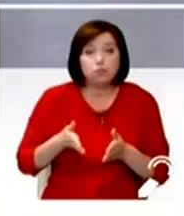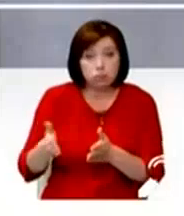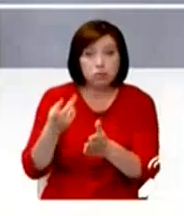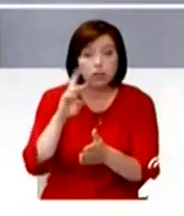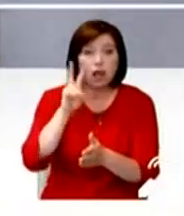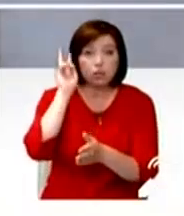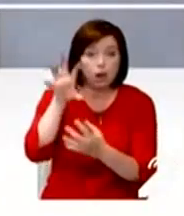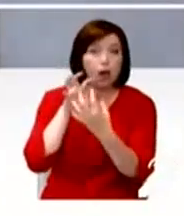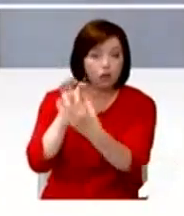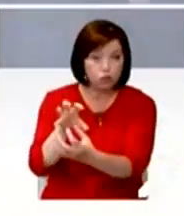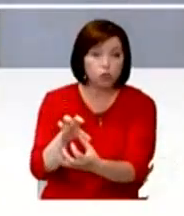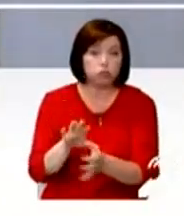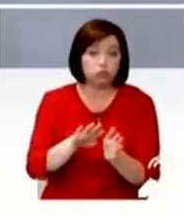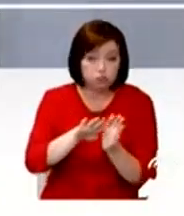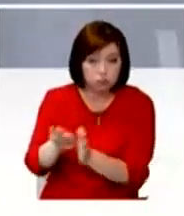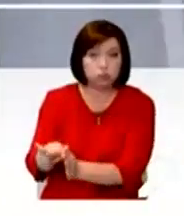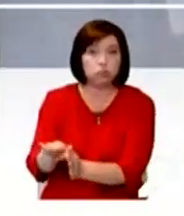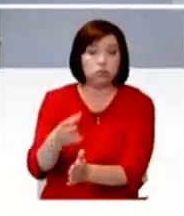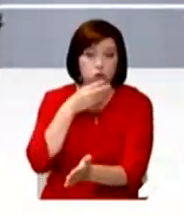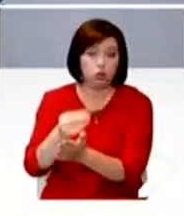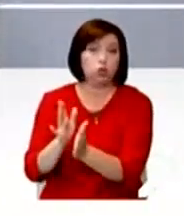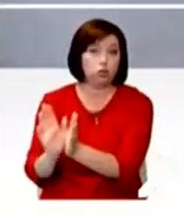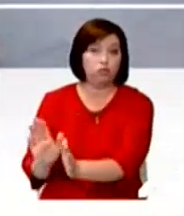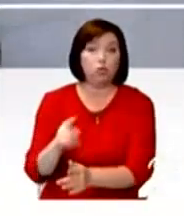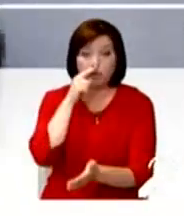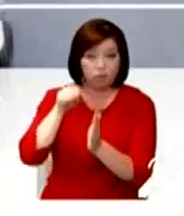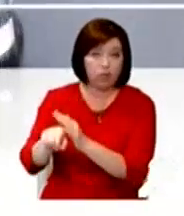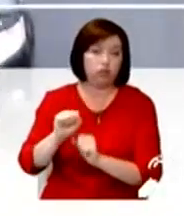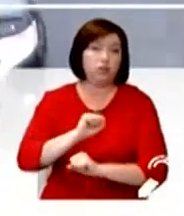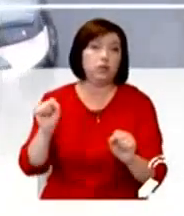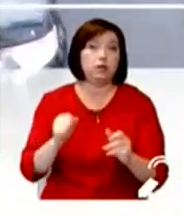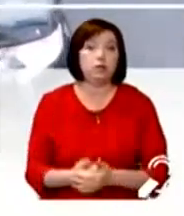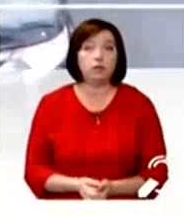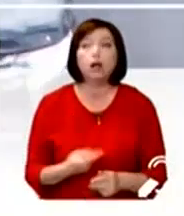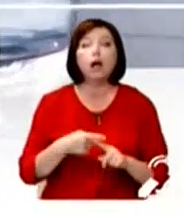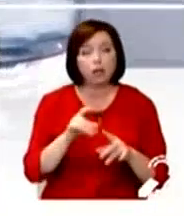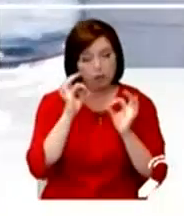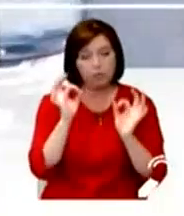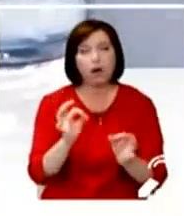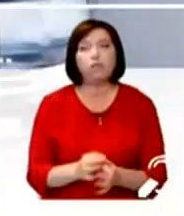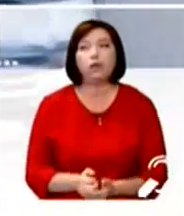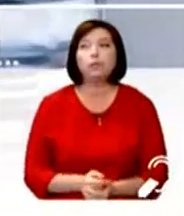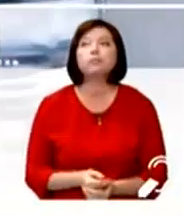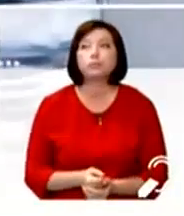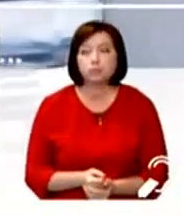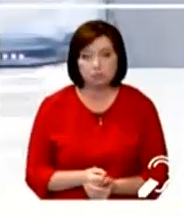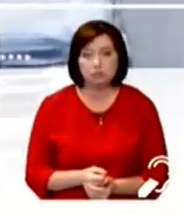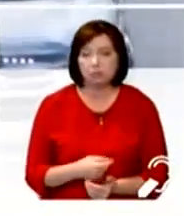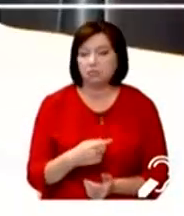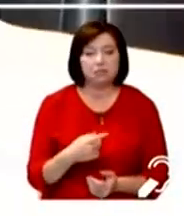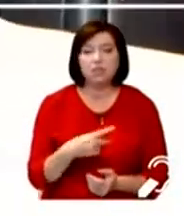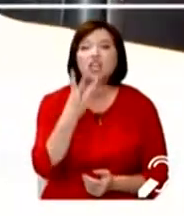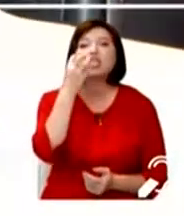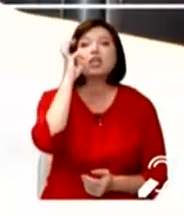pentru transportul pasager trebuie să fie bandă pentru transport pasager și atâta tot. Asta e corect. E corect pe